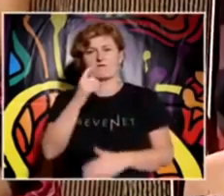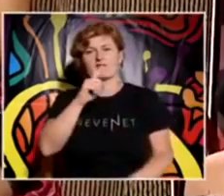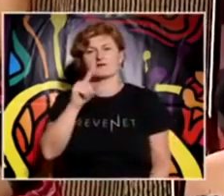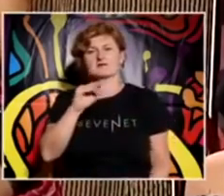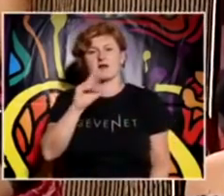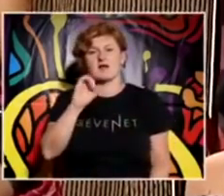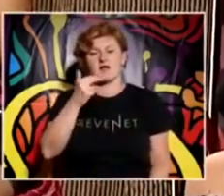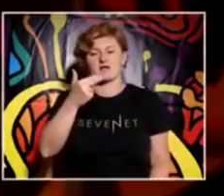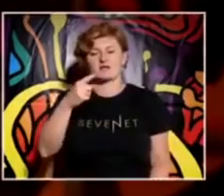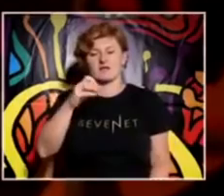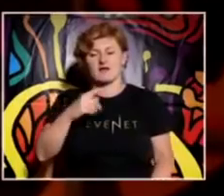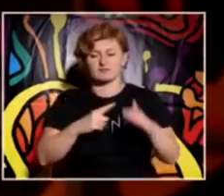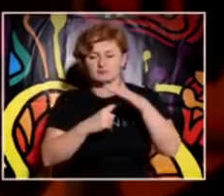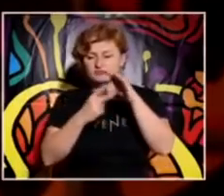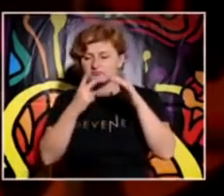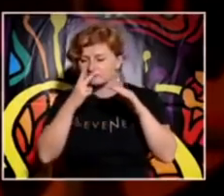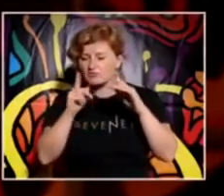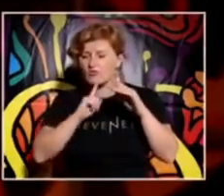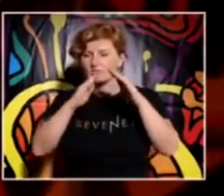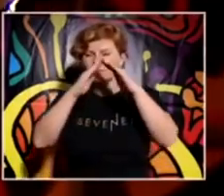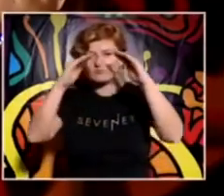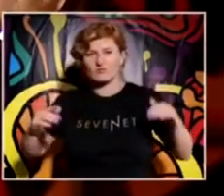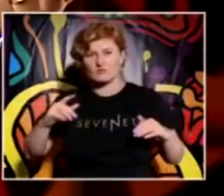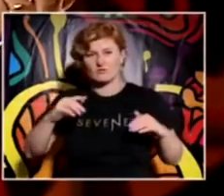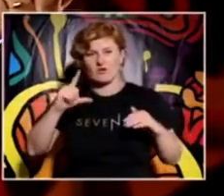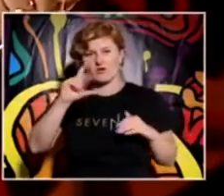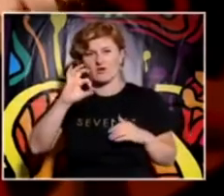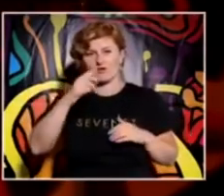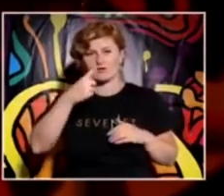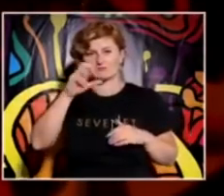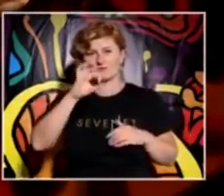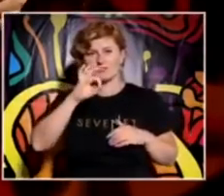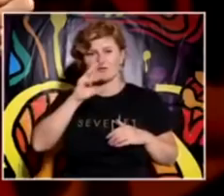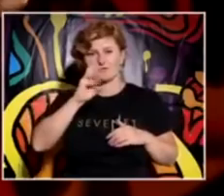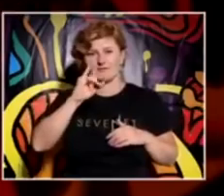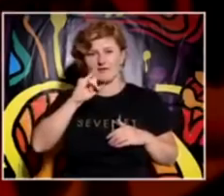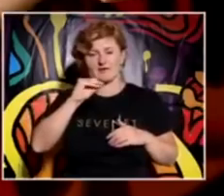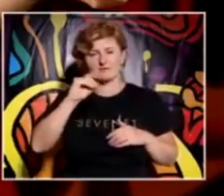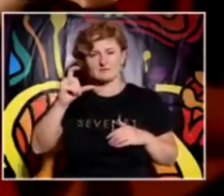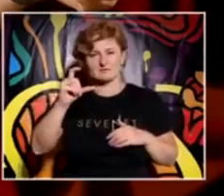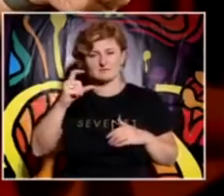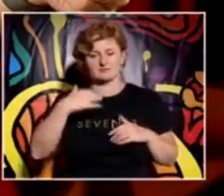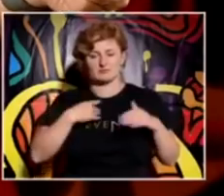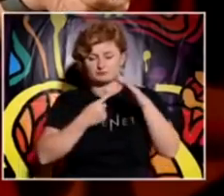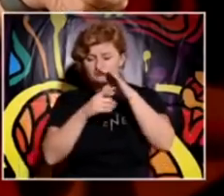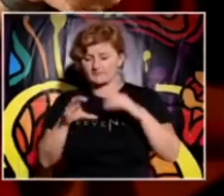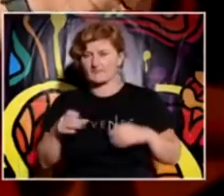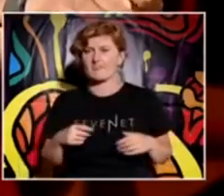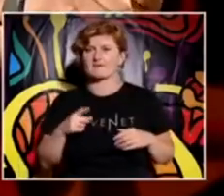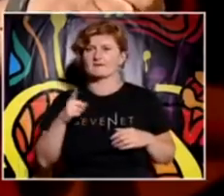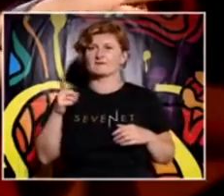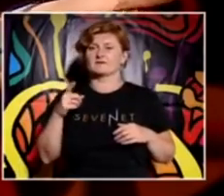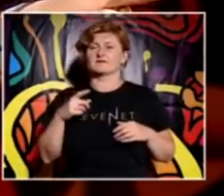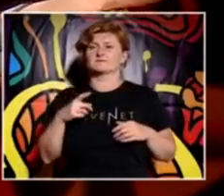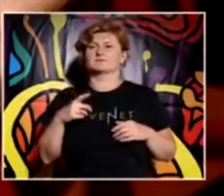nad lodowcem. Dokładnie, i znaleźliście na Grouponie lokalnym fajną ofertę. To jeden ze sposobów. Ty wrzucałaś kamienie do namiotu, żeby